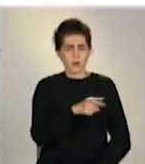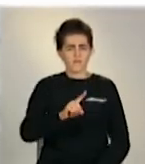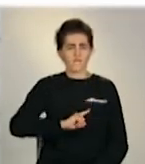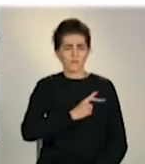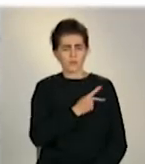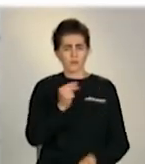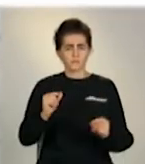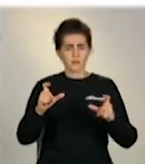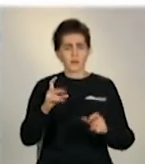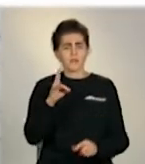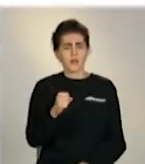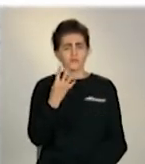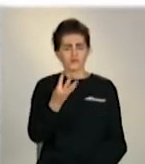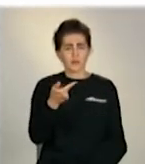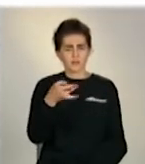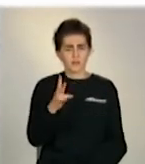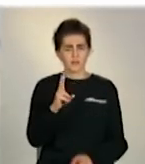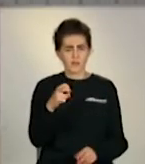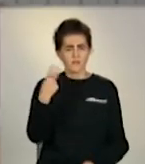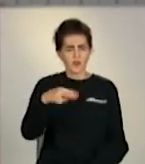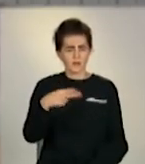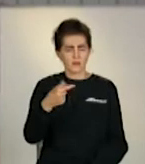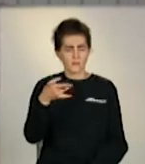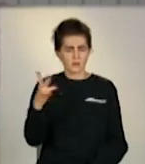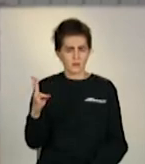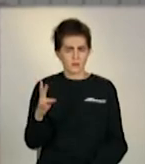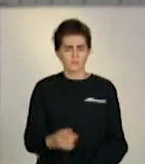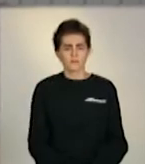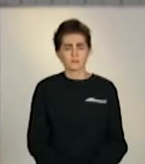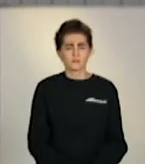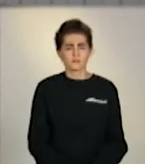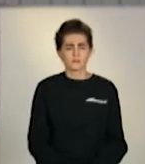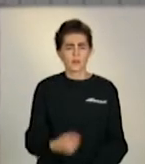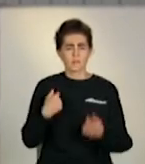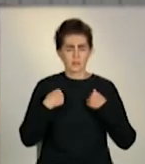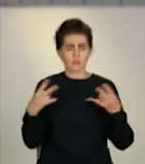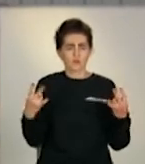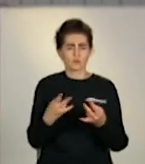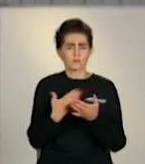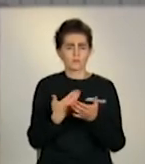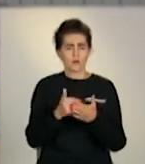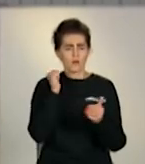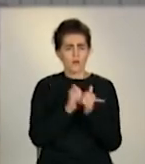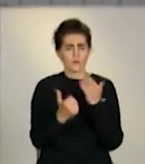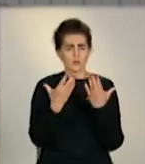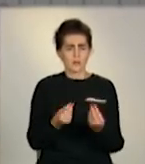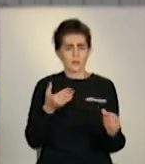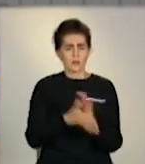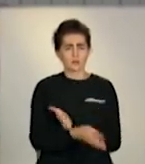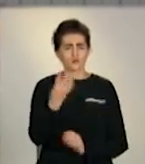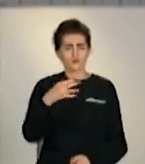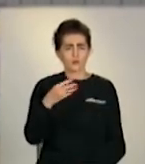на 4 гривні. Квиток коштує 20. І от мені треба 40 гривень. Каждый день,